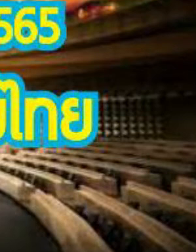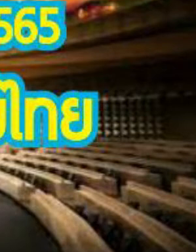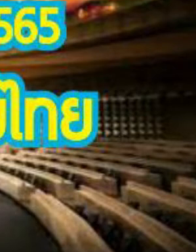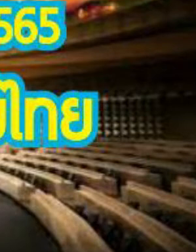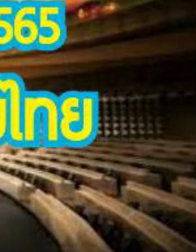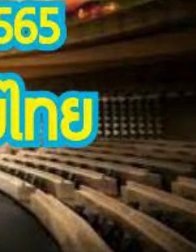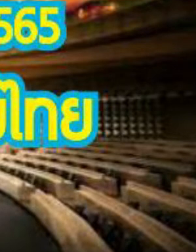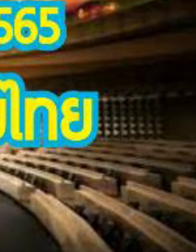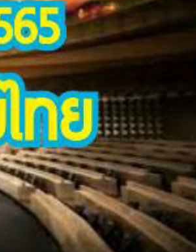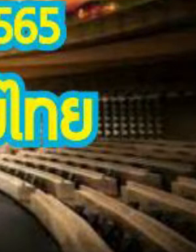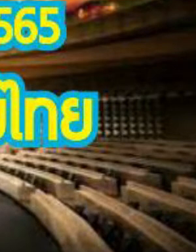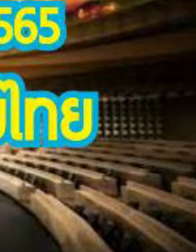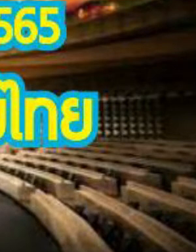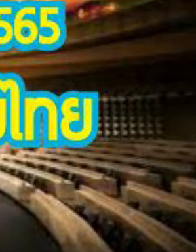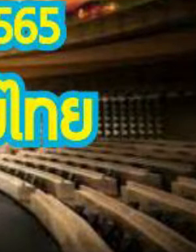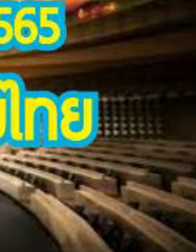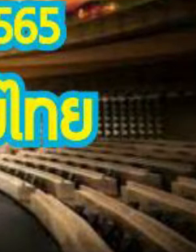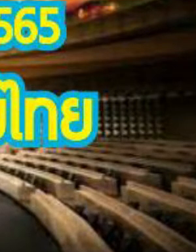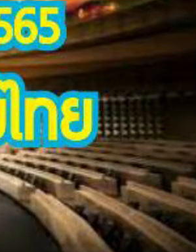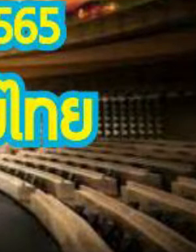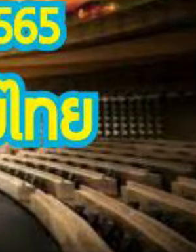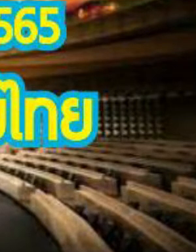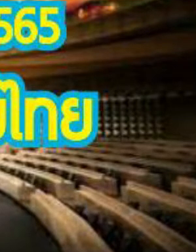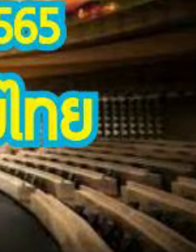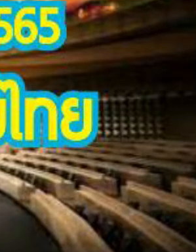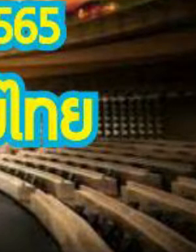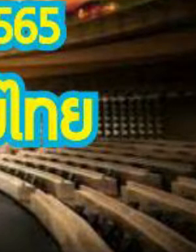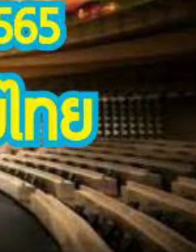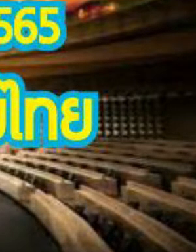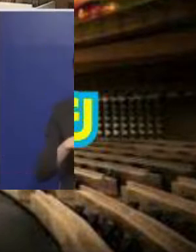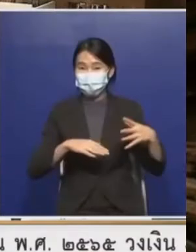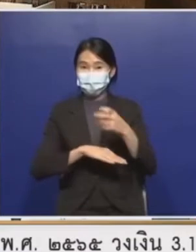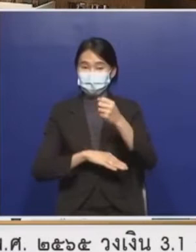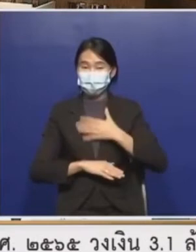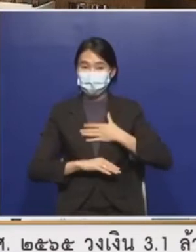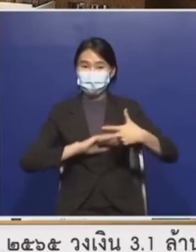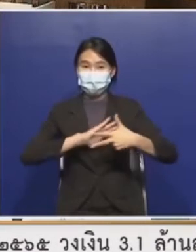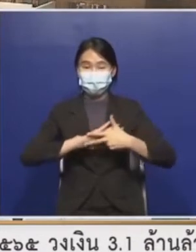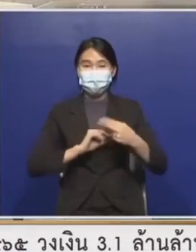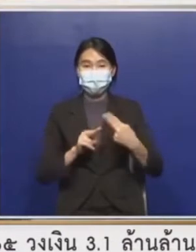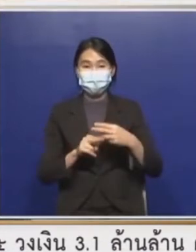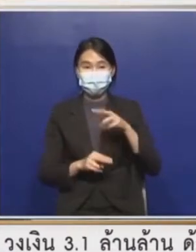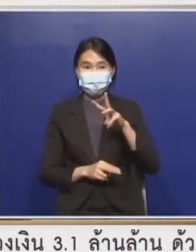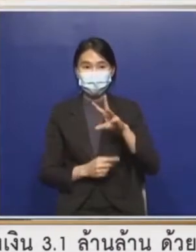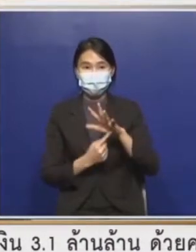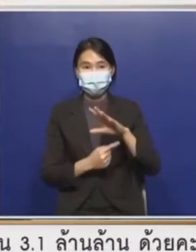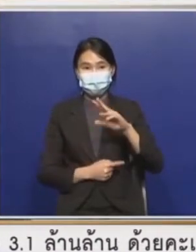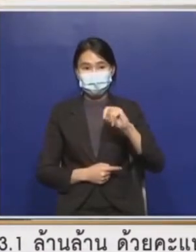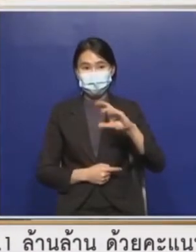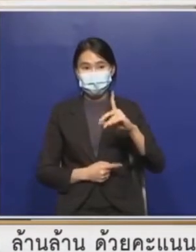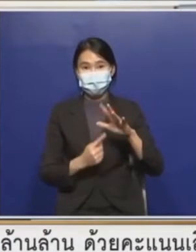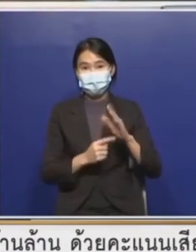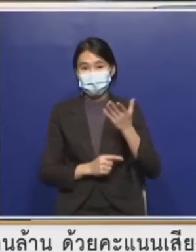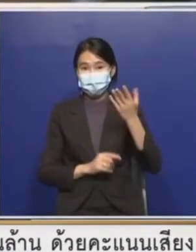ารพผมวิรัตวรสลินพรรคเสรีไทยครับในสัดส่วนของพรรคเสรีไทยขอเสนอนายวัชราณวังขนายครับข